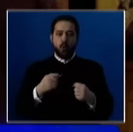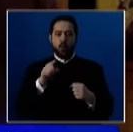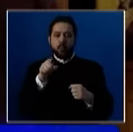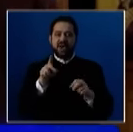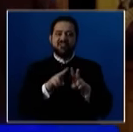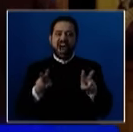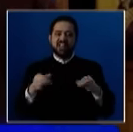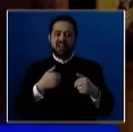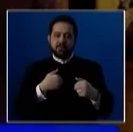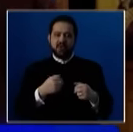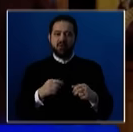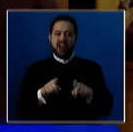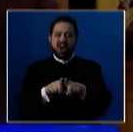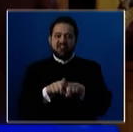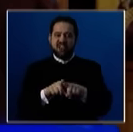Consimt eu